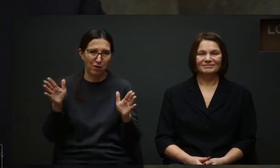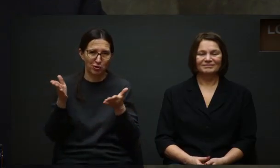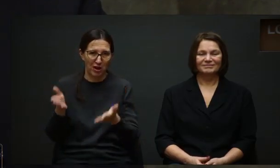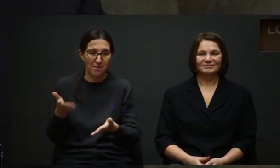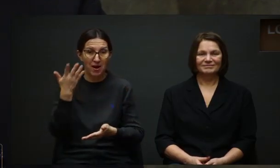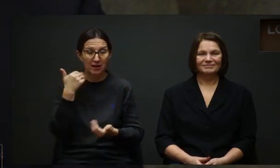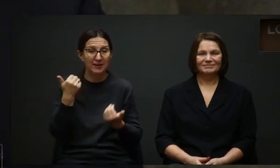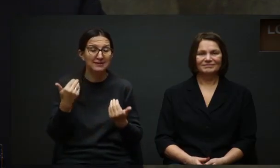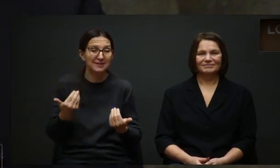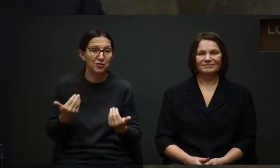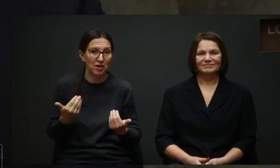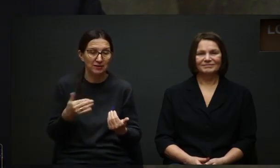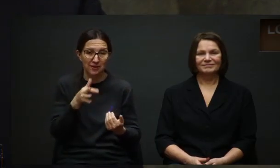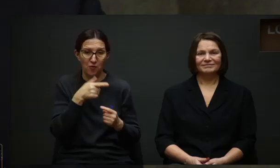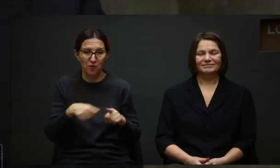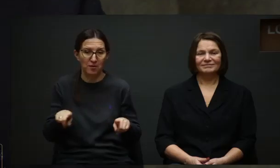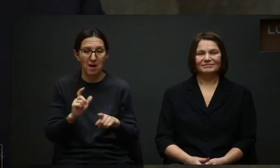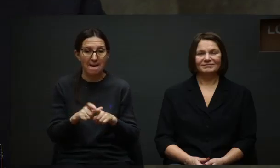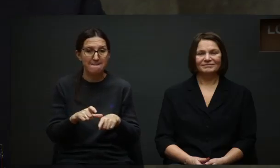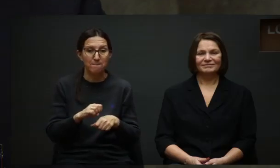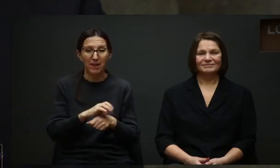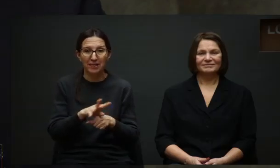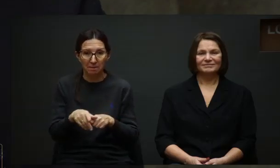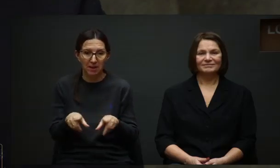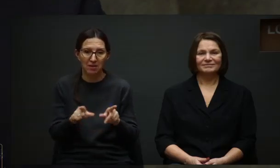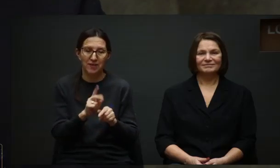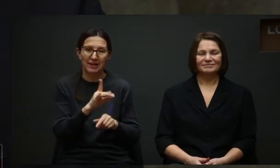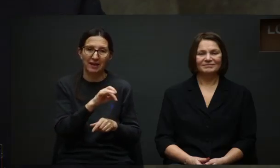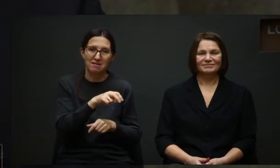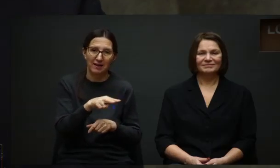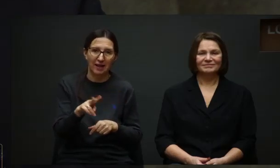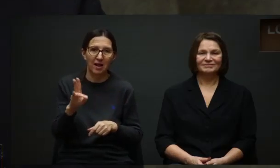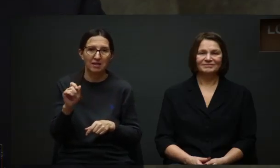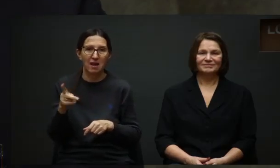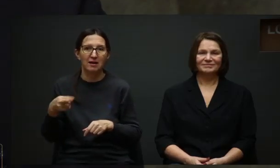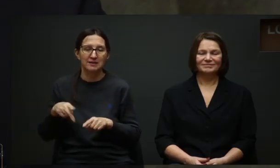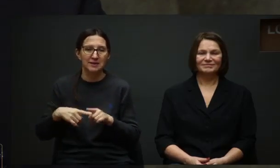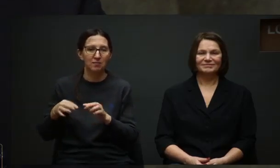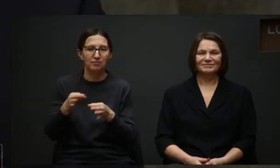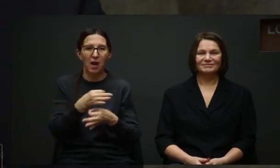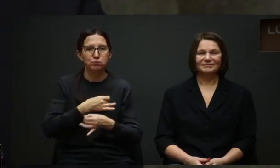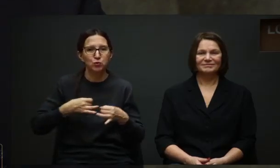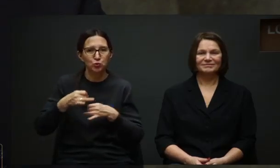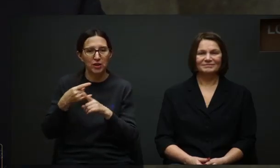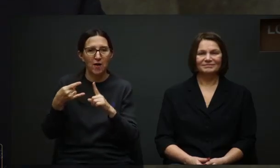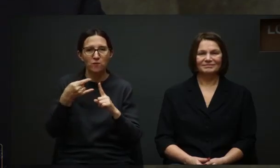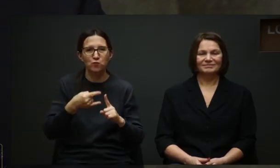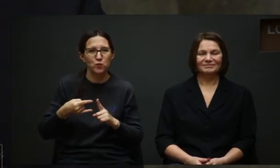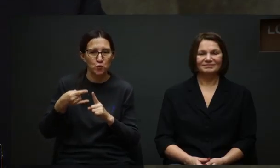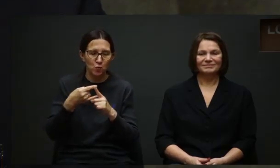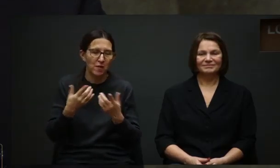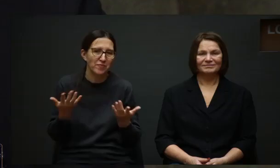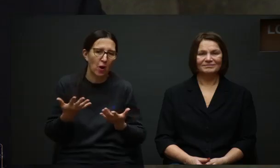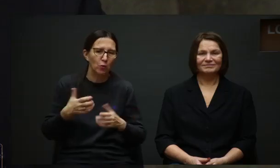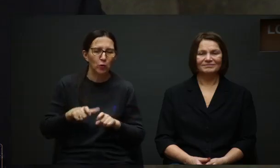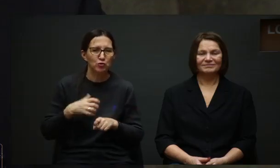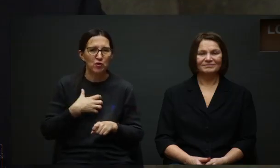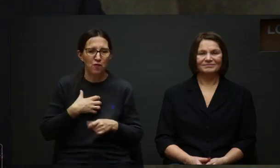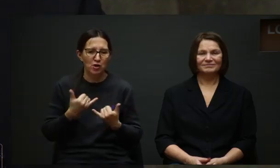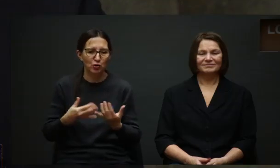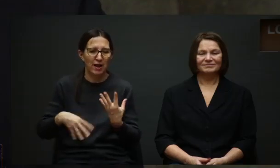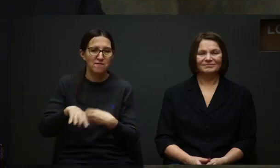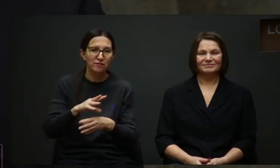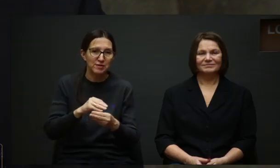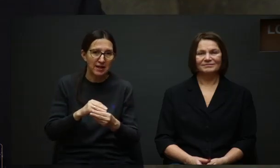когда мы сейчас во время пандемии с Кириллом и с Надей говорим в Зуме, обсуждаем очередной очень важный для всех